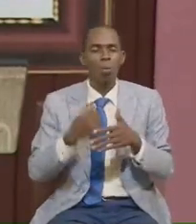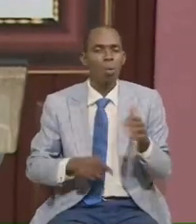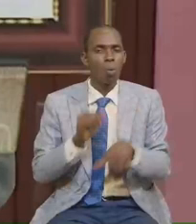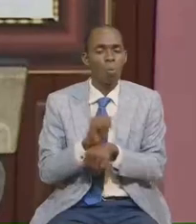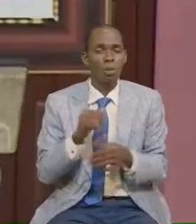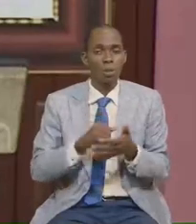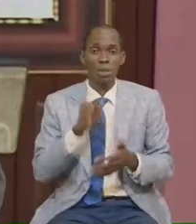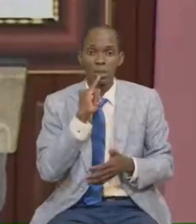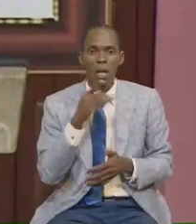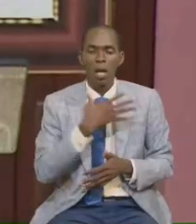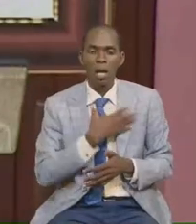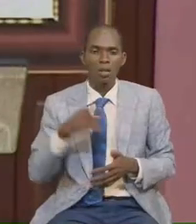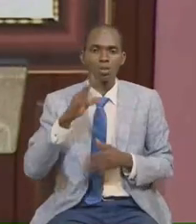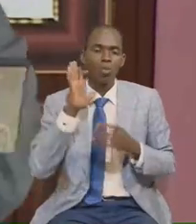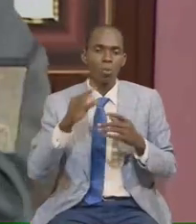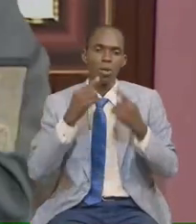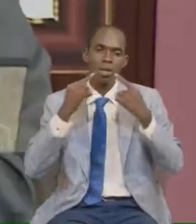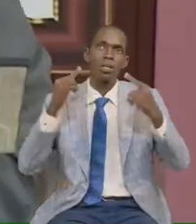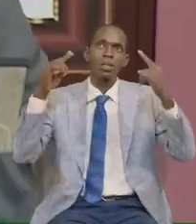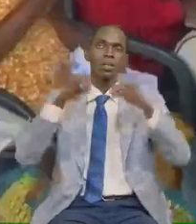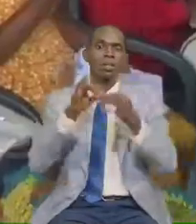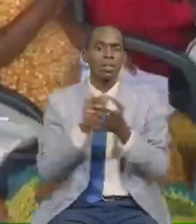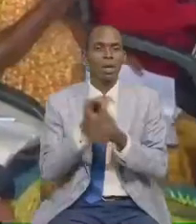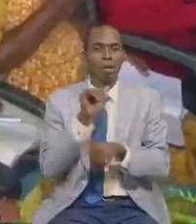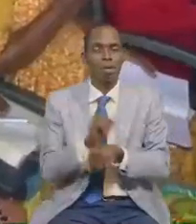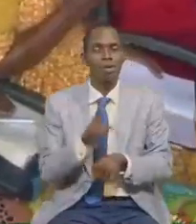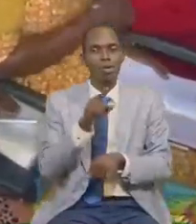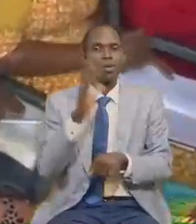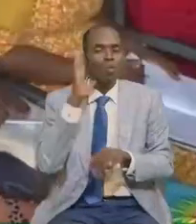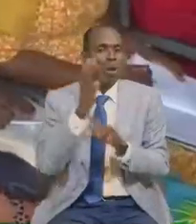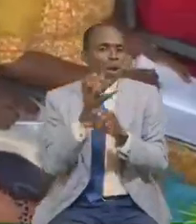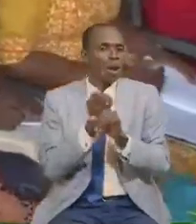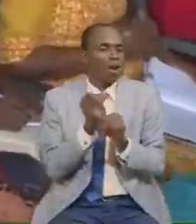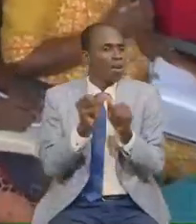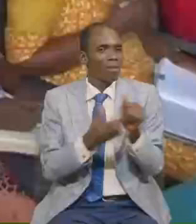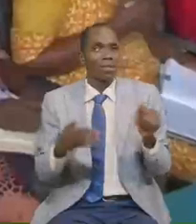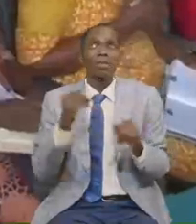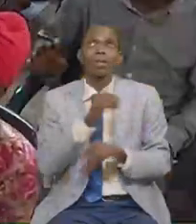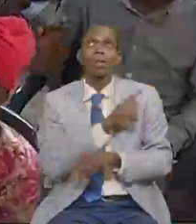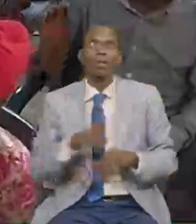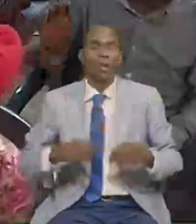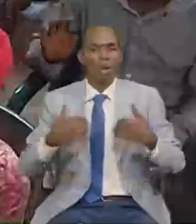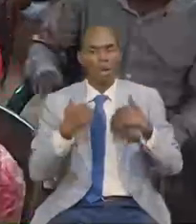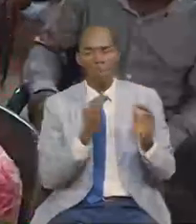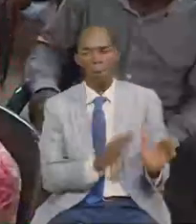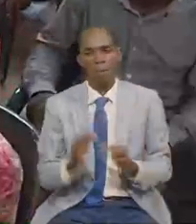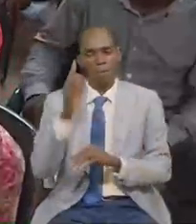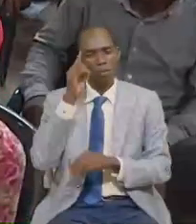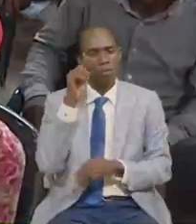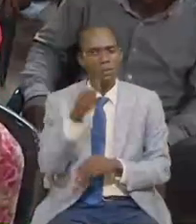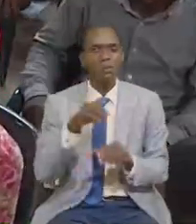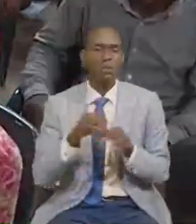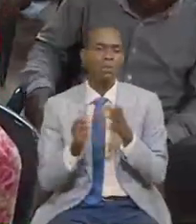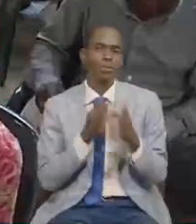travail et tu auras tout ce que Dieu a établi pour toi au nom de Jésus. En